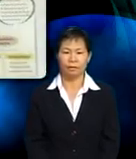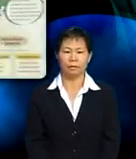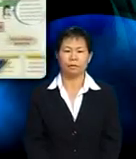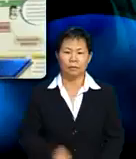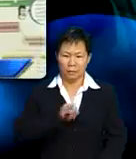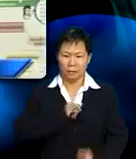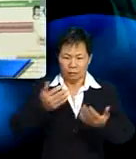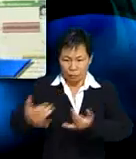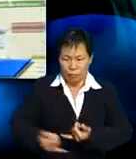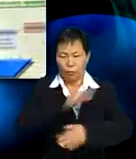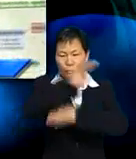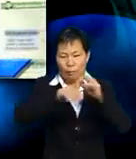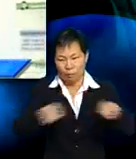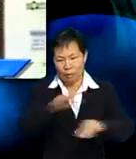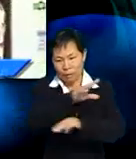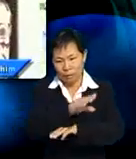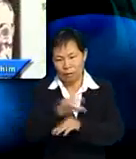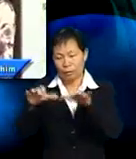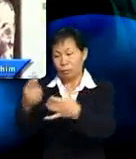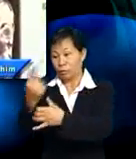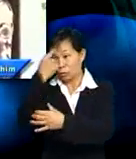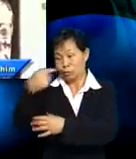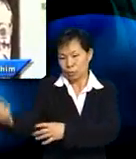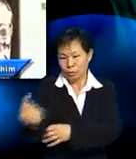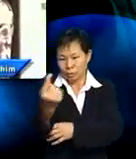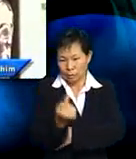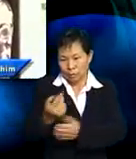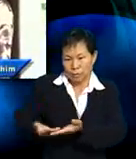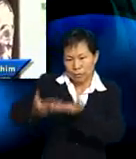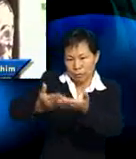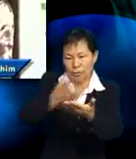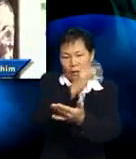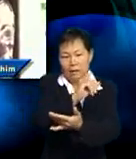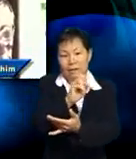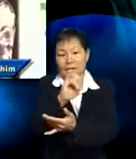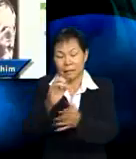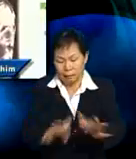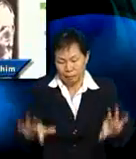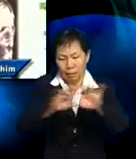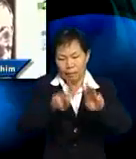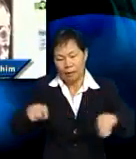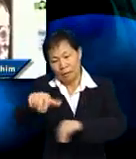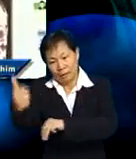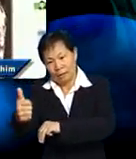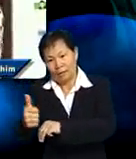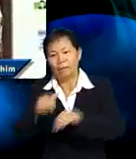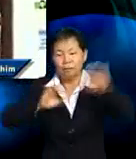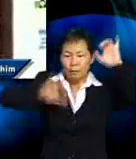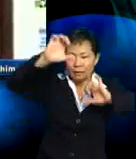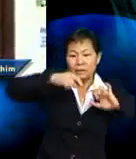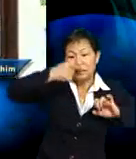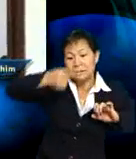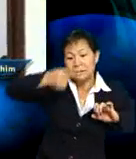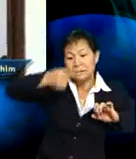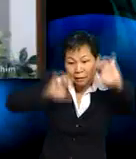jadi menjemput para pelajar dari kelas 1 untuk tampil ke hadapan membentangkan isi-isi penting. Pelajar-pelajar lain yang tidak dinilai, sila